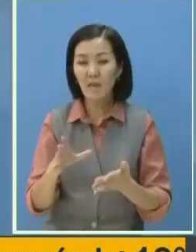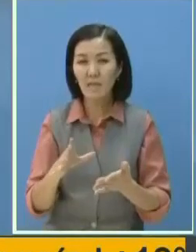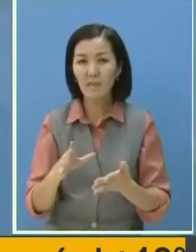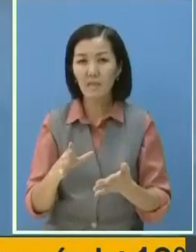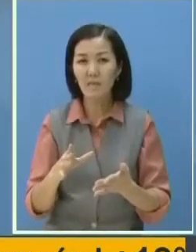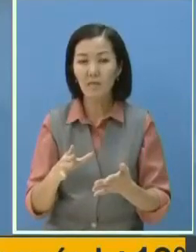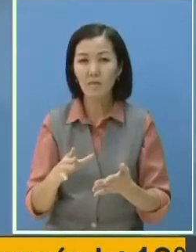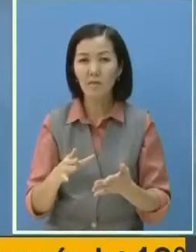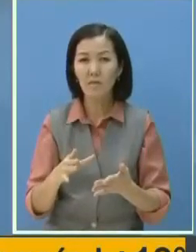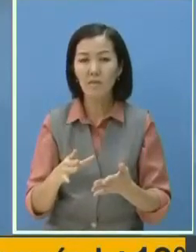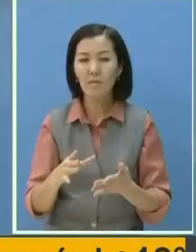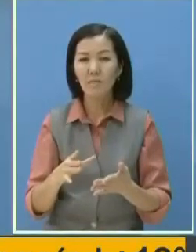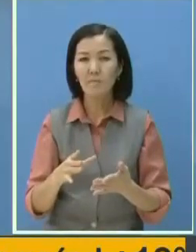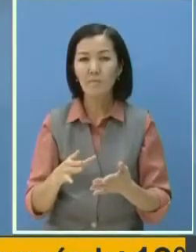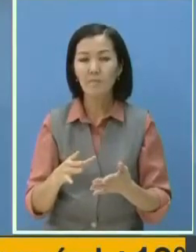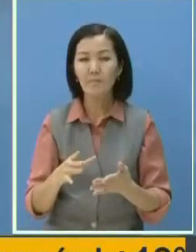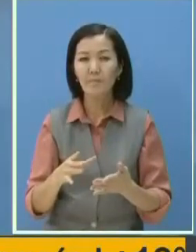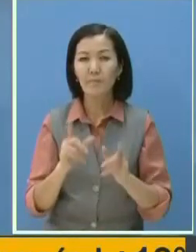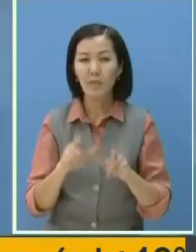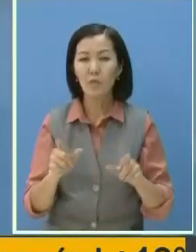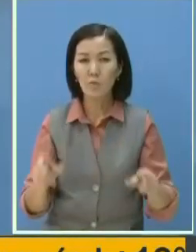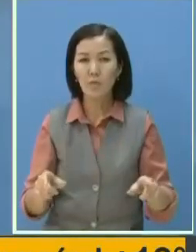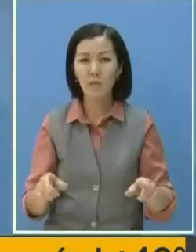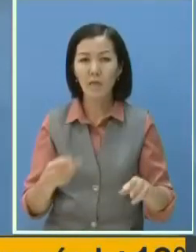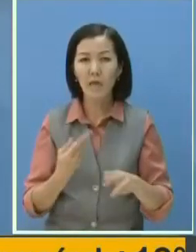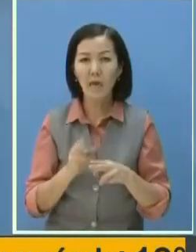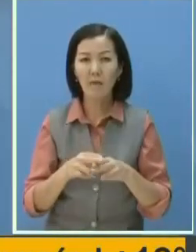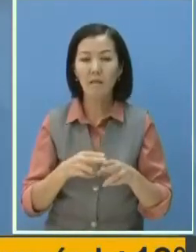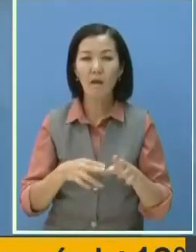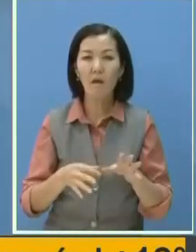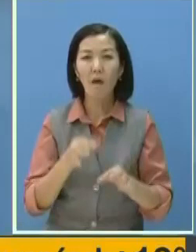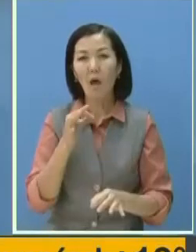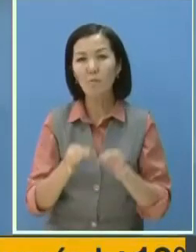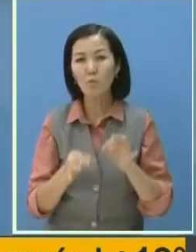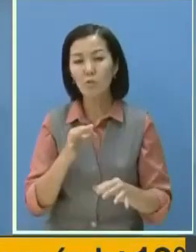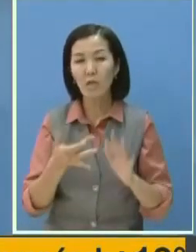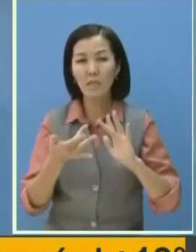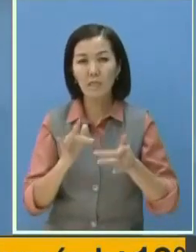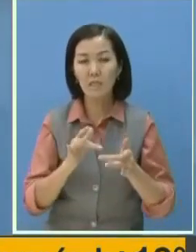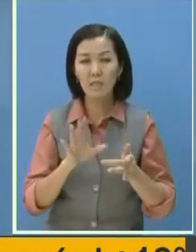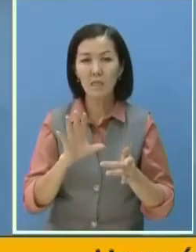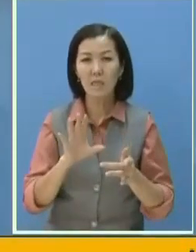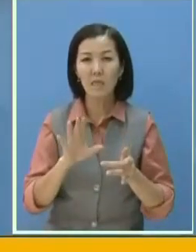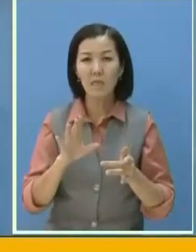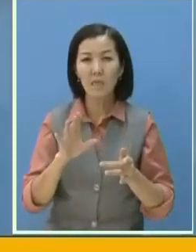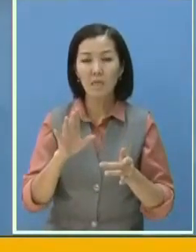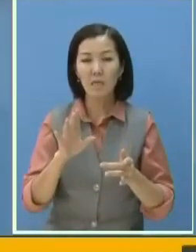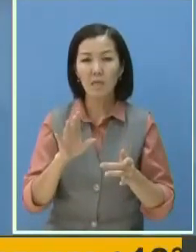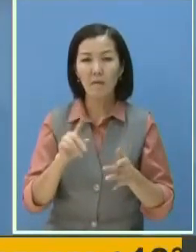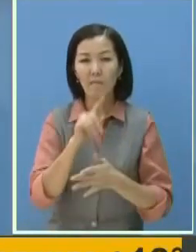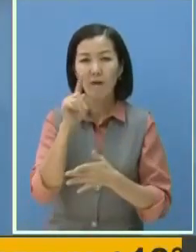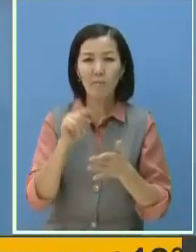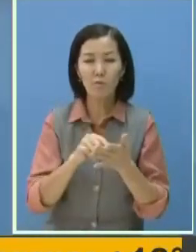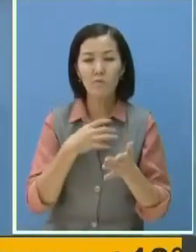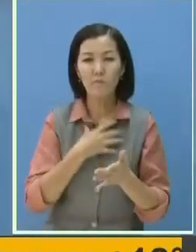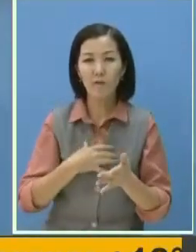на наш геномный фонд человека, тем более люди именно это обсуждают в социальных сетях. Это, именно этот вопрос волнует. Не